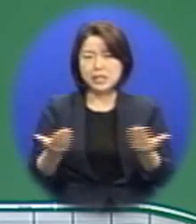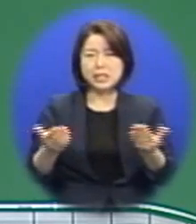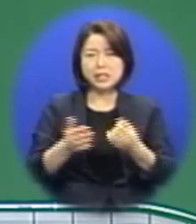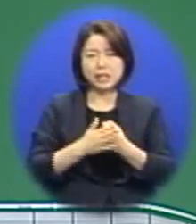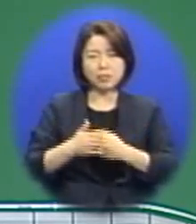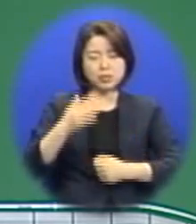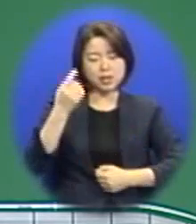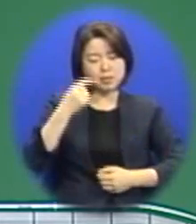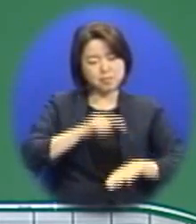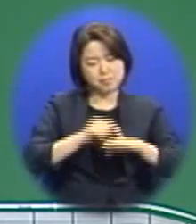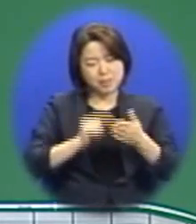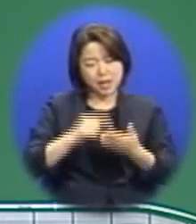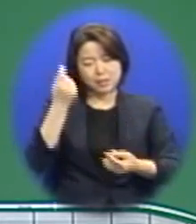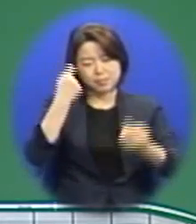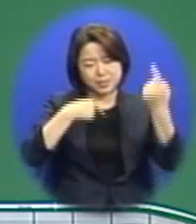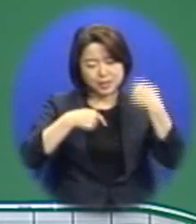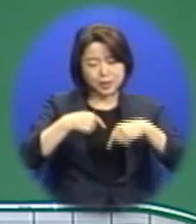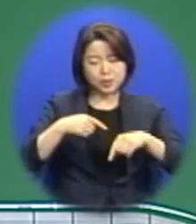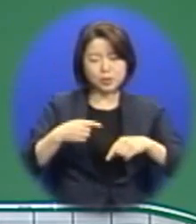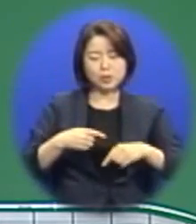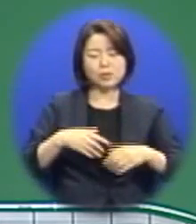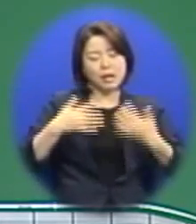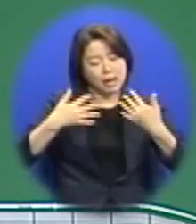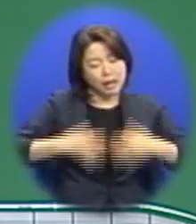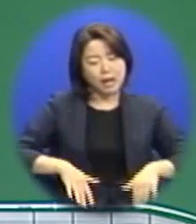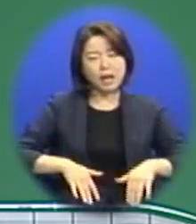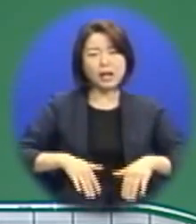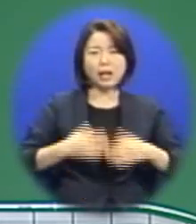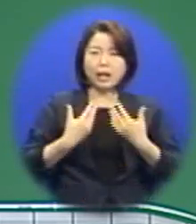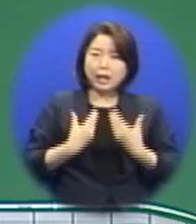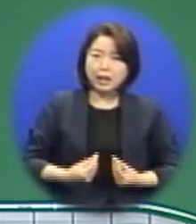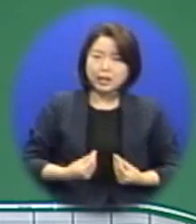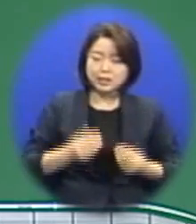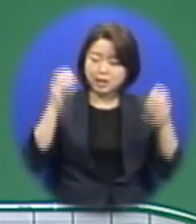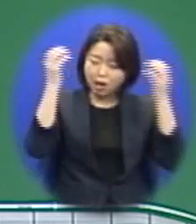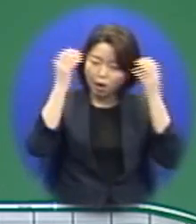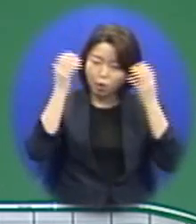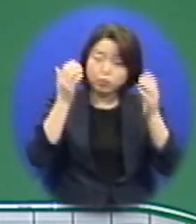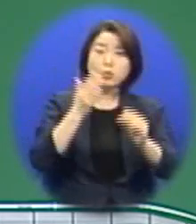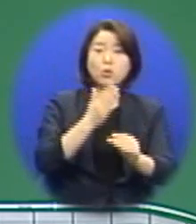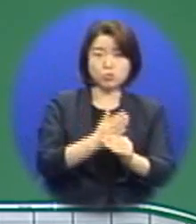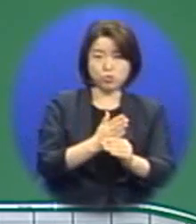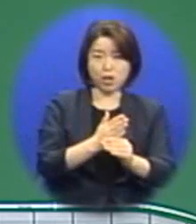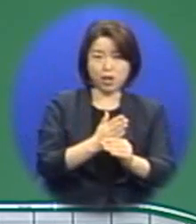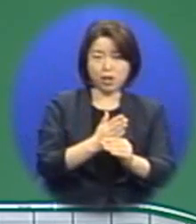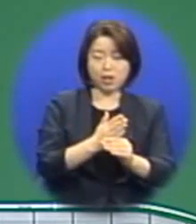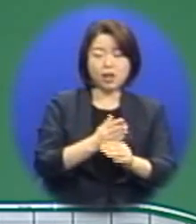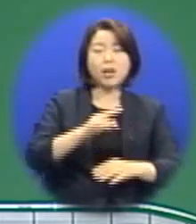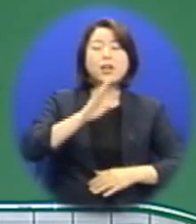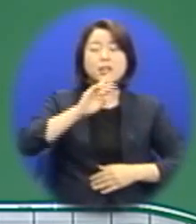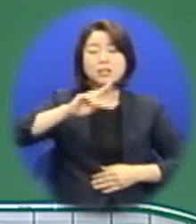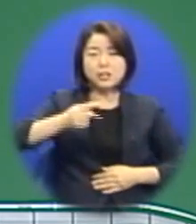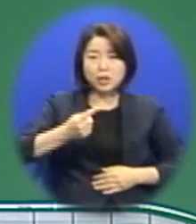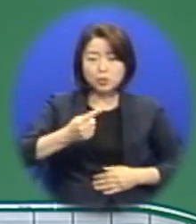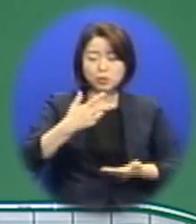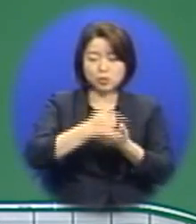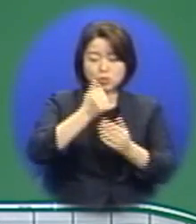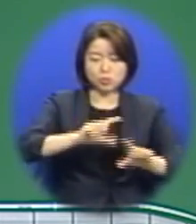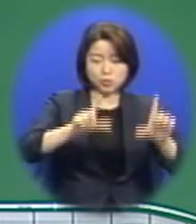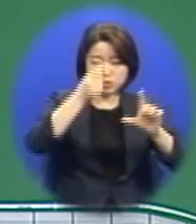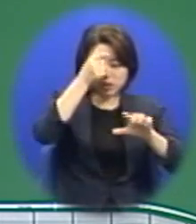찢기고 너무나 지치고 낙심이 되고 고통스러운 가운데 그래도 주일 예배는